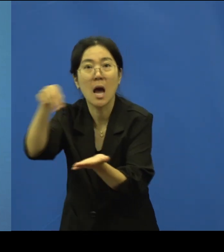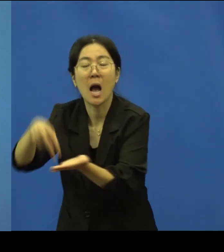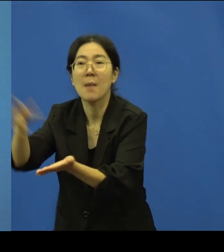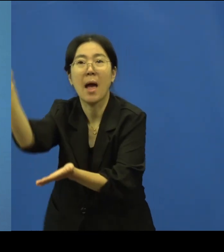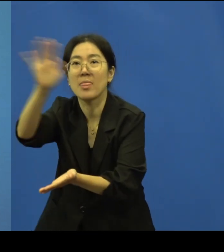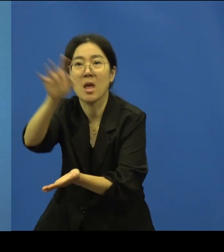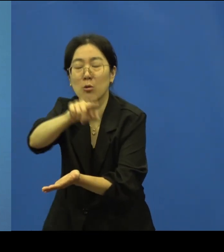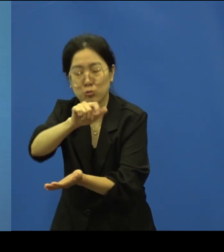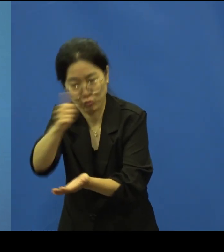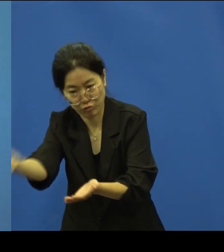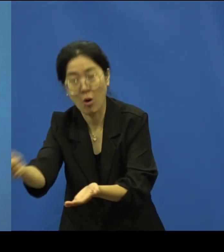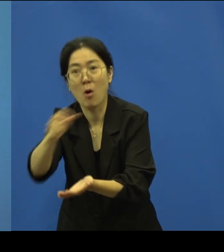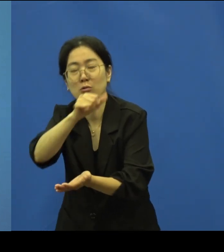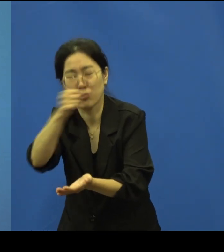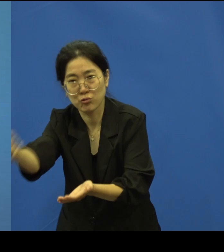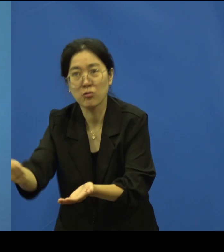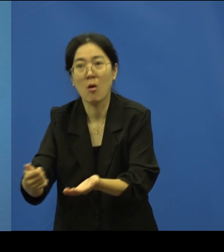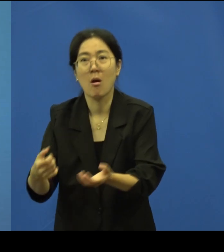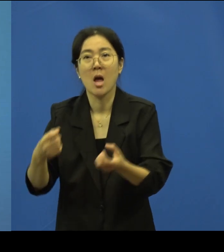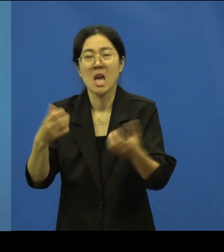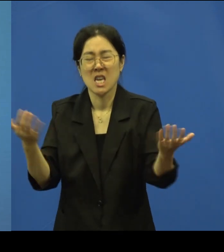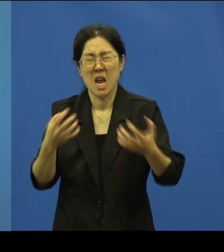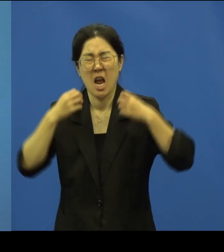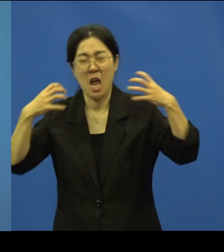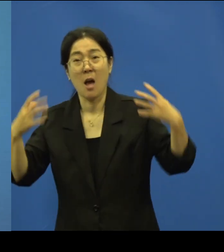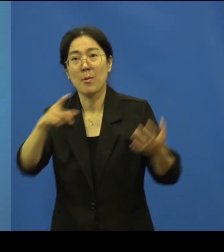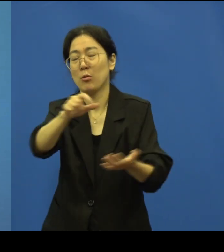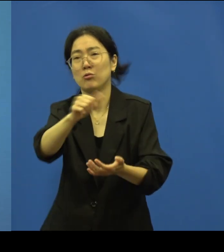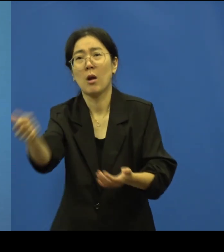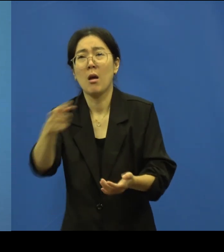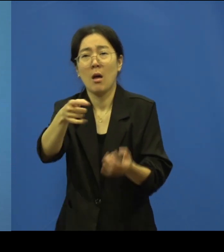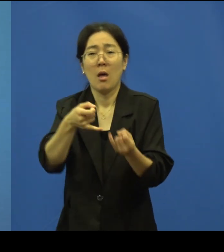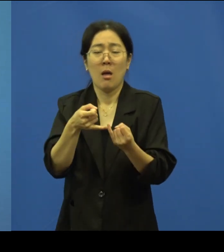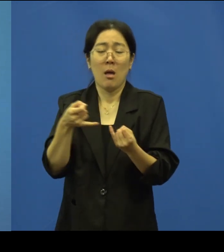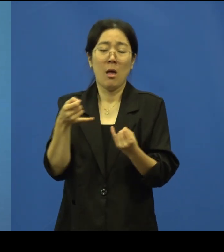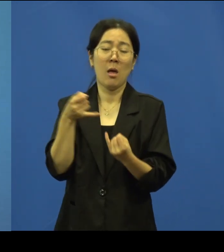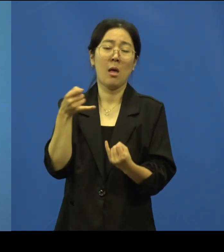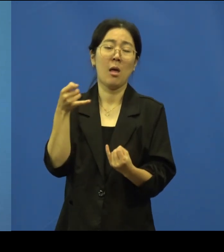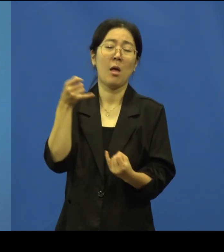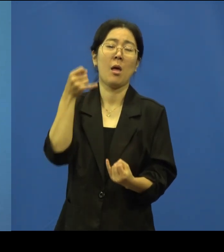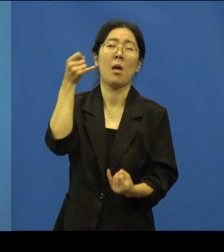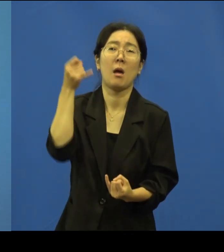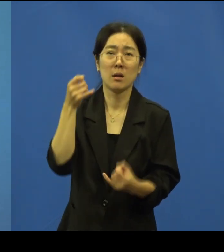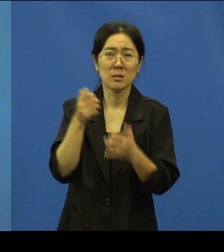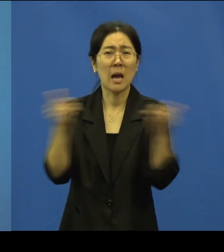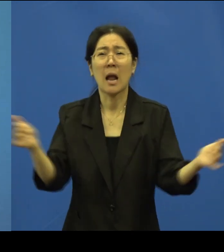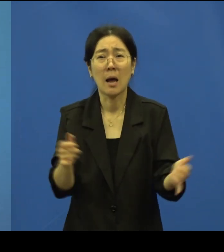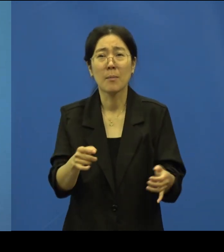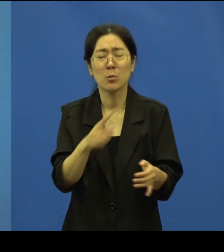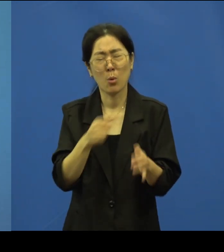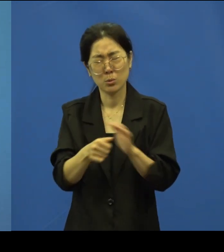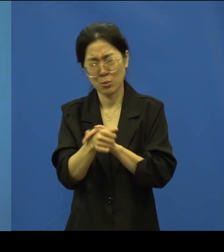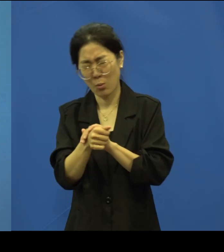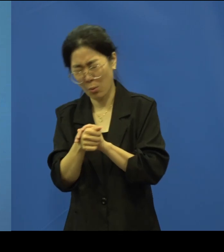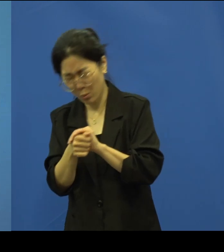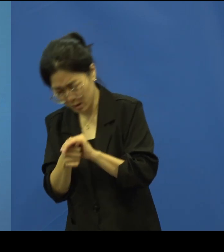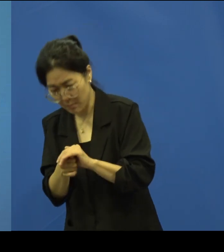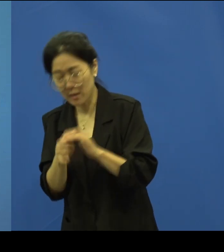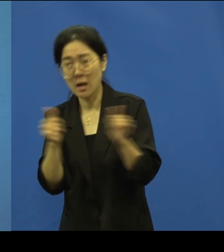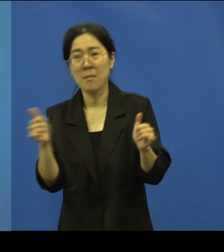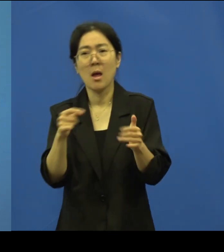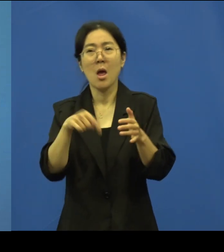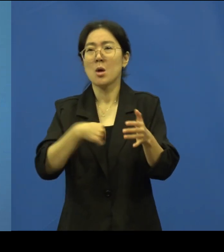죽습니다. 목사님 교회 개척하면 안 됩니다. 목사님 같이 또 소심한 그런 내성적인 성격의 사람이 교회 개척하는